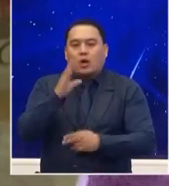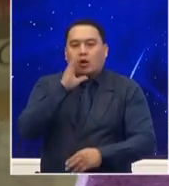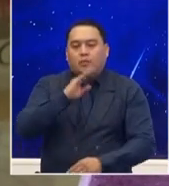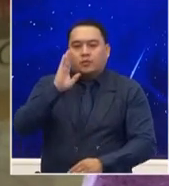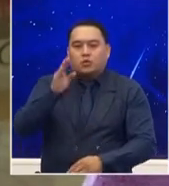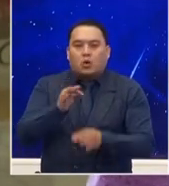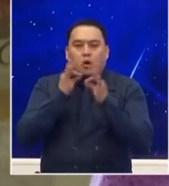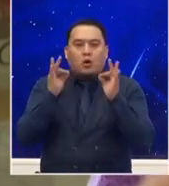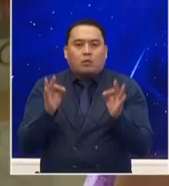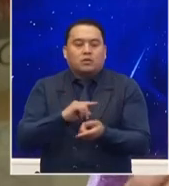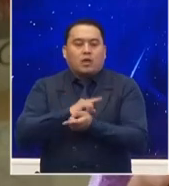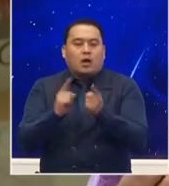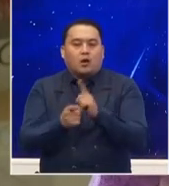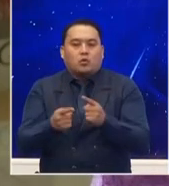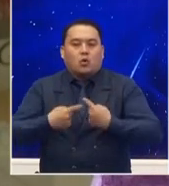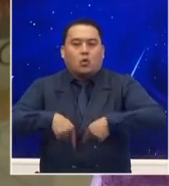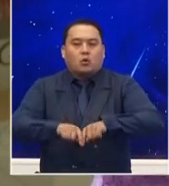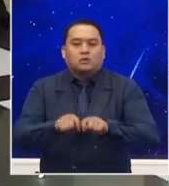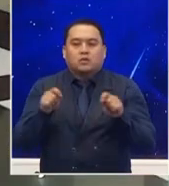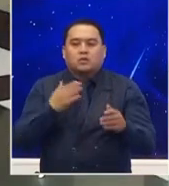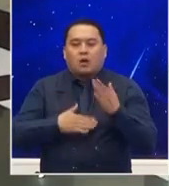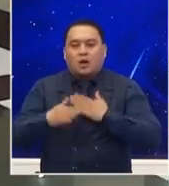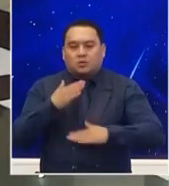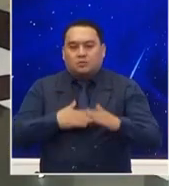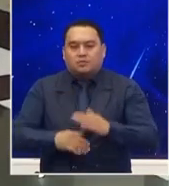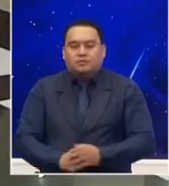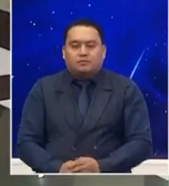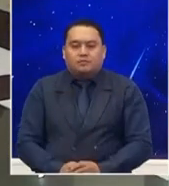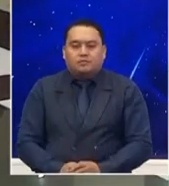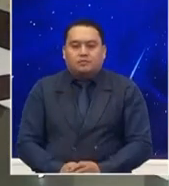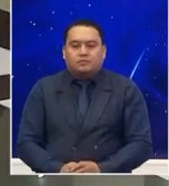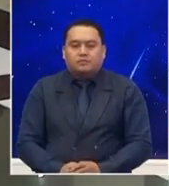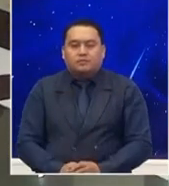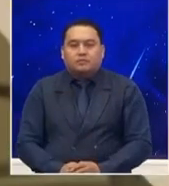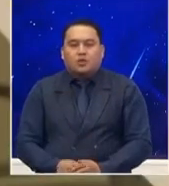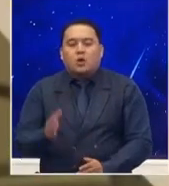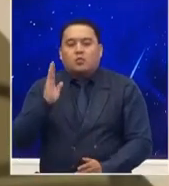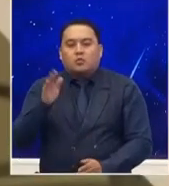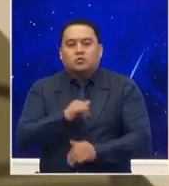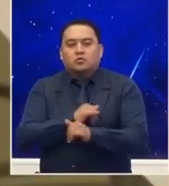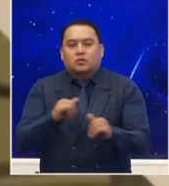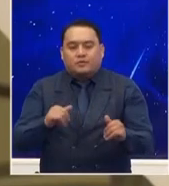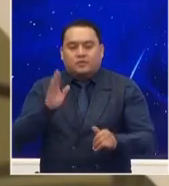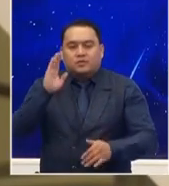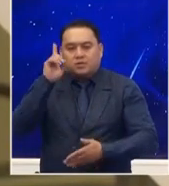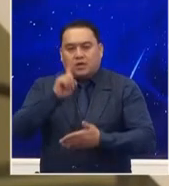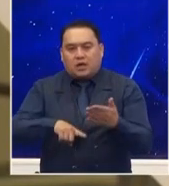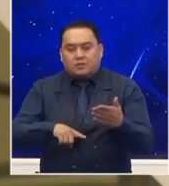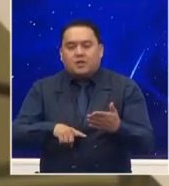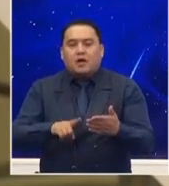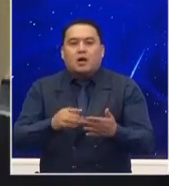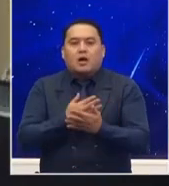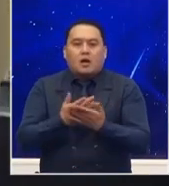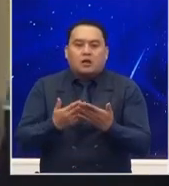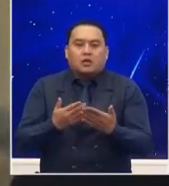Тәжірибе жинайды. Осындай ұйымның құрылғанына қуаныштымын. Ұйымдастырушылар шеберлер қатарының әлі де көбейетініне сенімді. Себебі мұнда